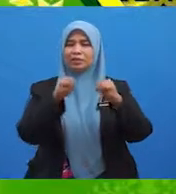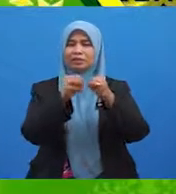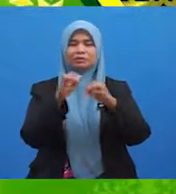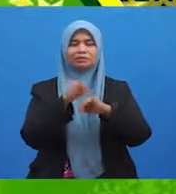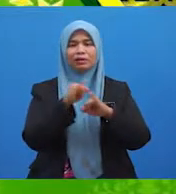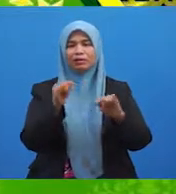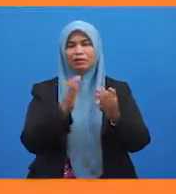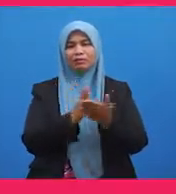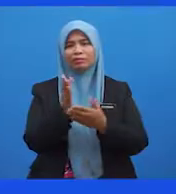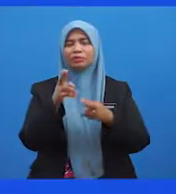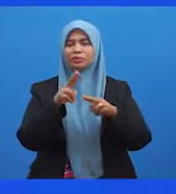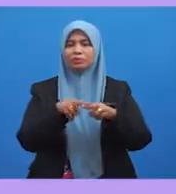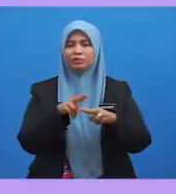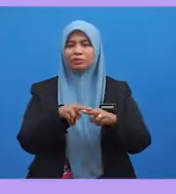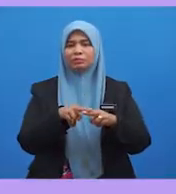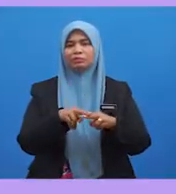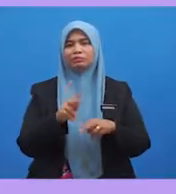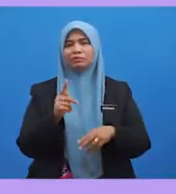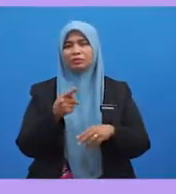terlebih dahulu.